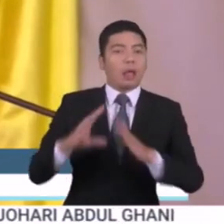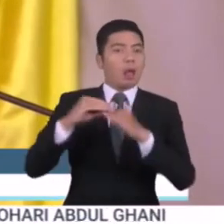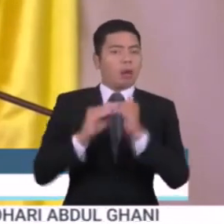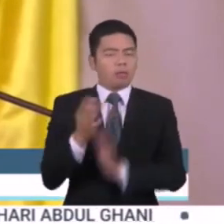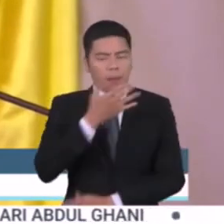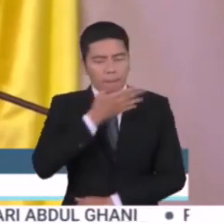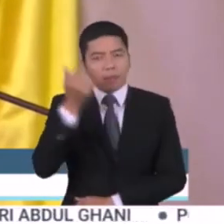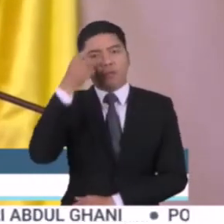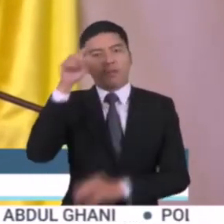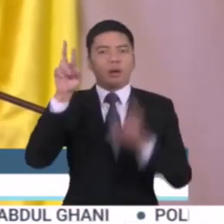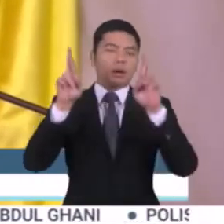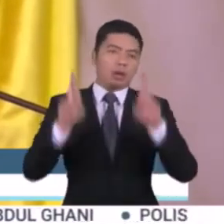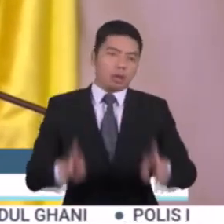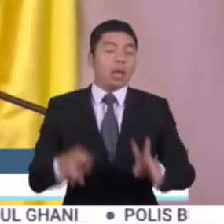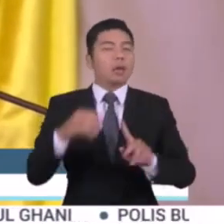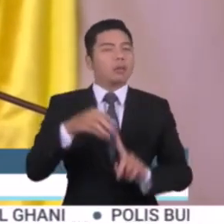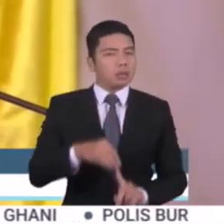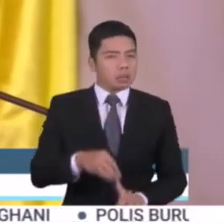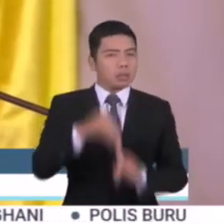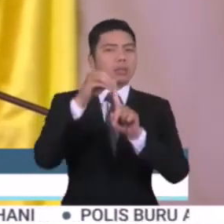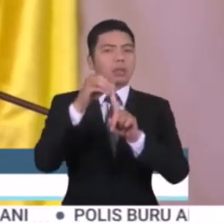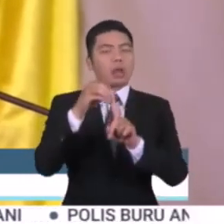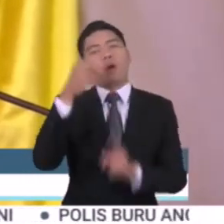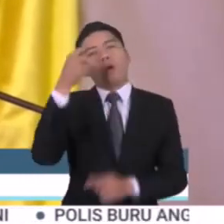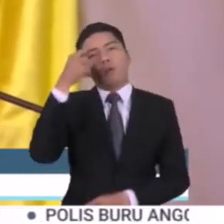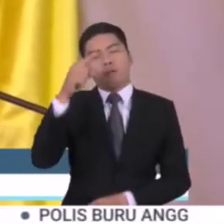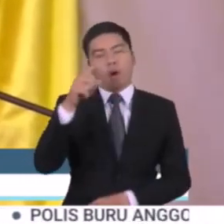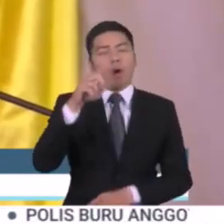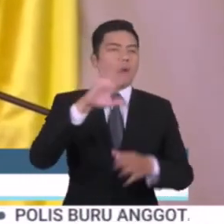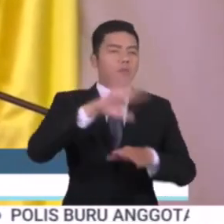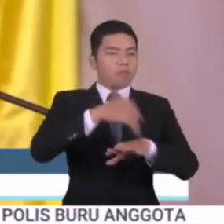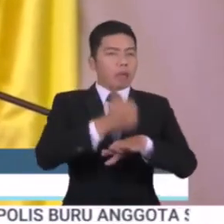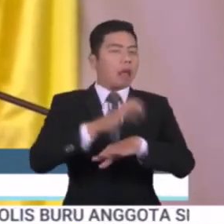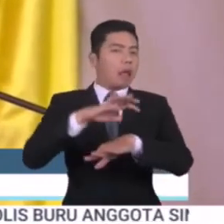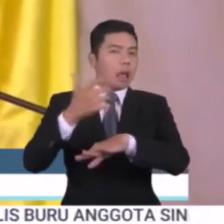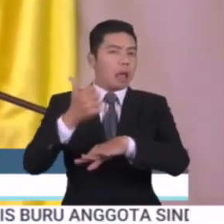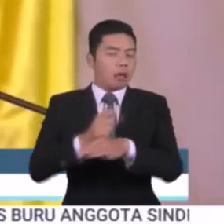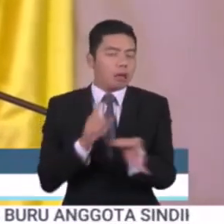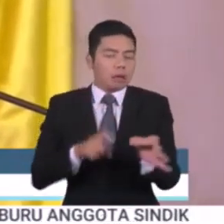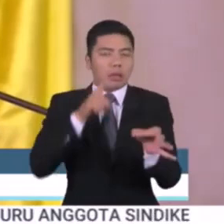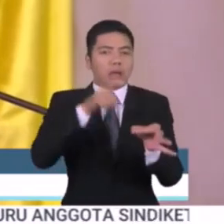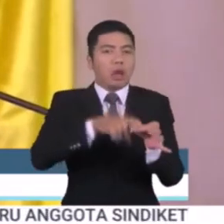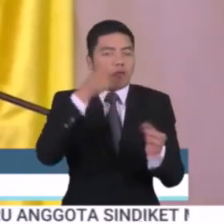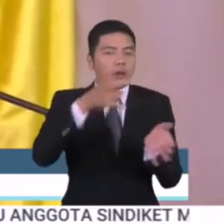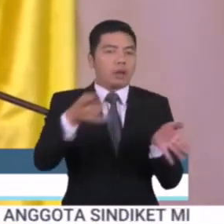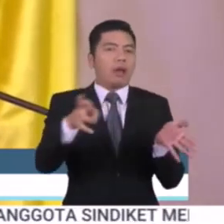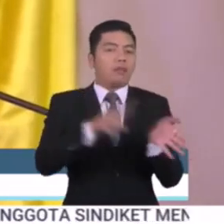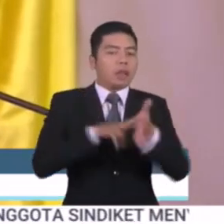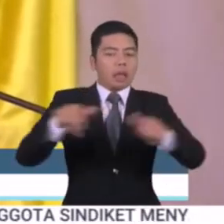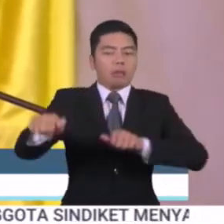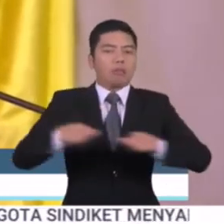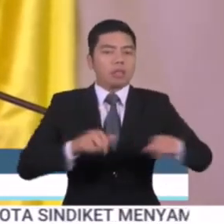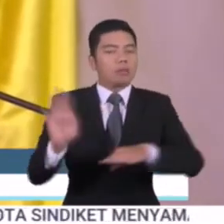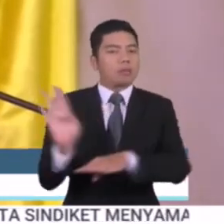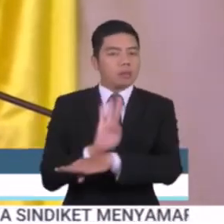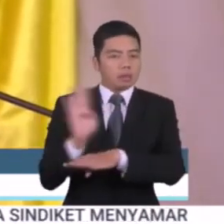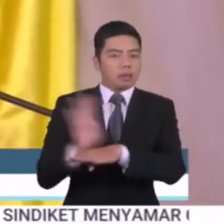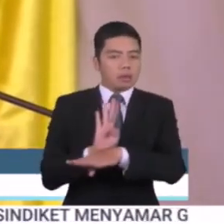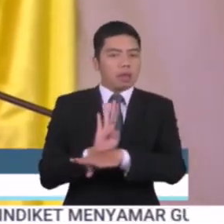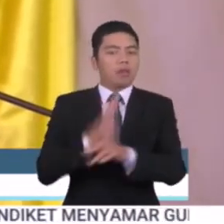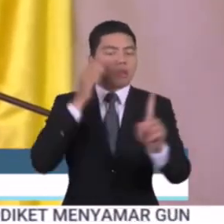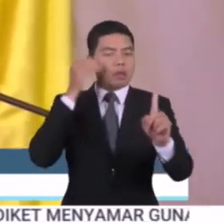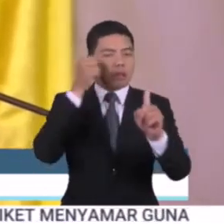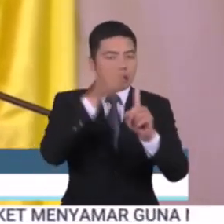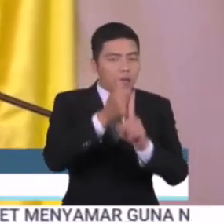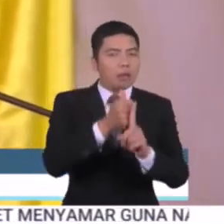terbaik untuk rakyat, khususnya dalam hal-hal berkaitan pendaftaran entiti perniagaan, pematuhan